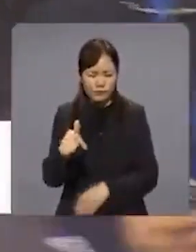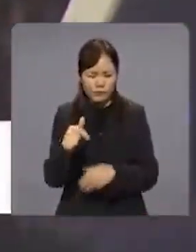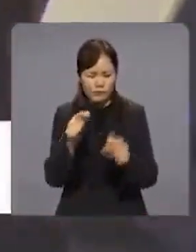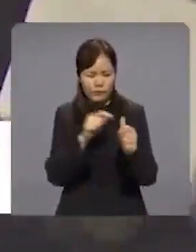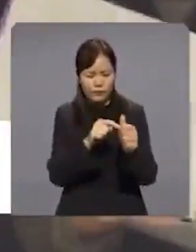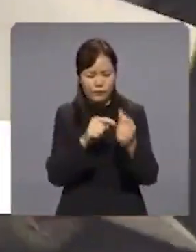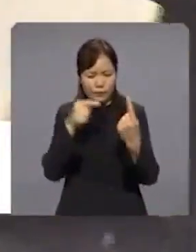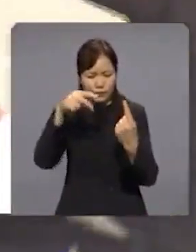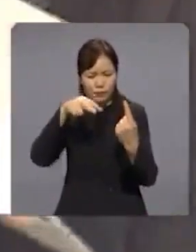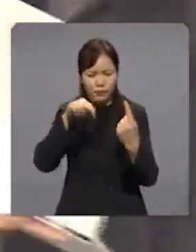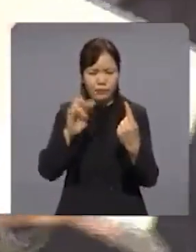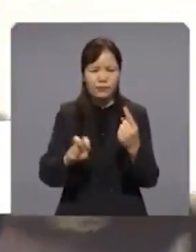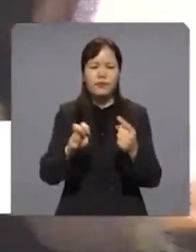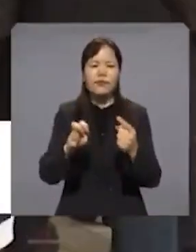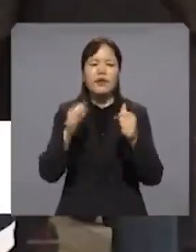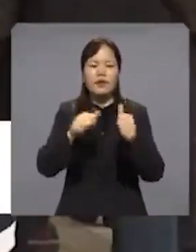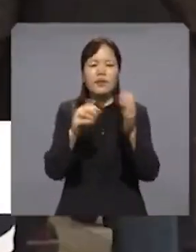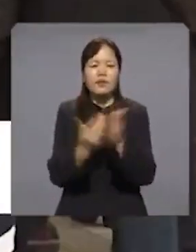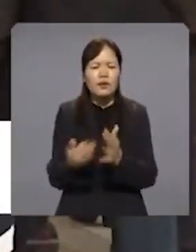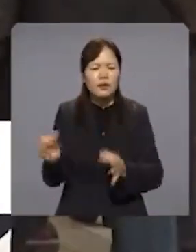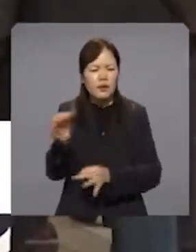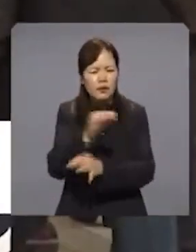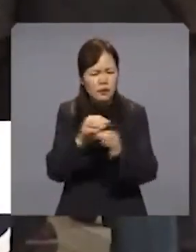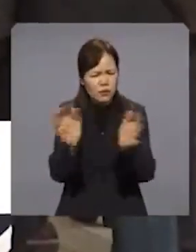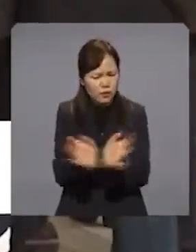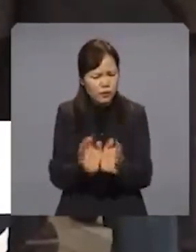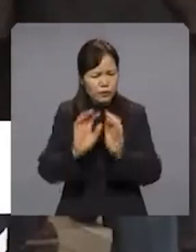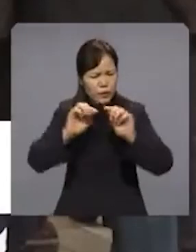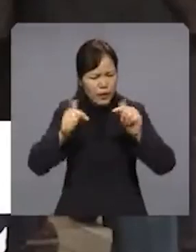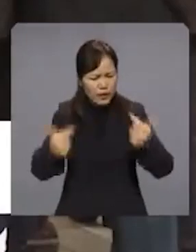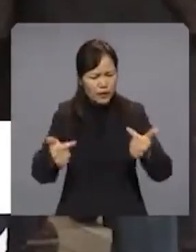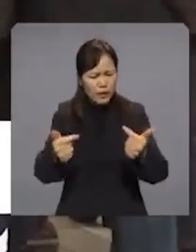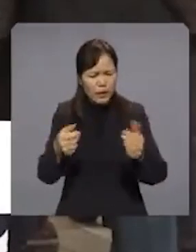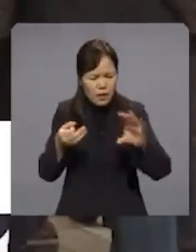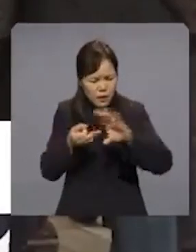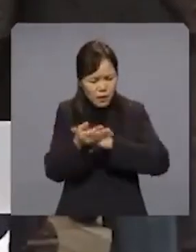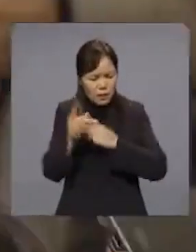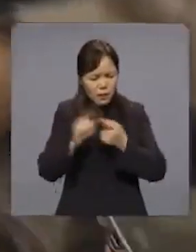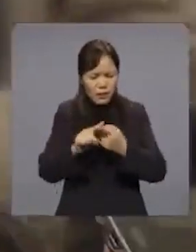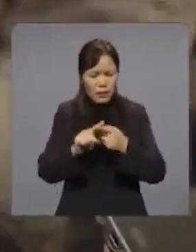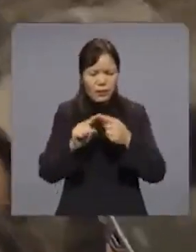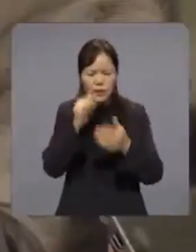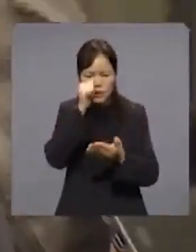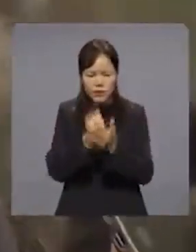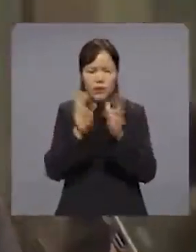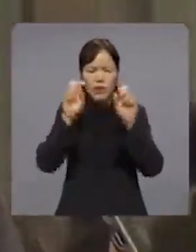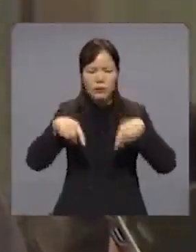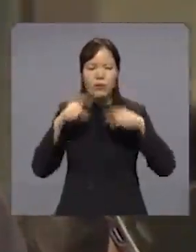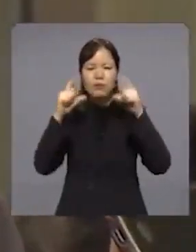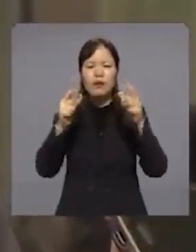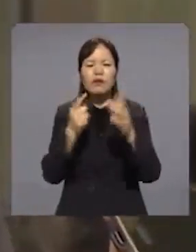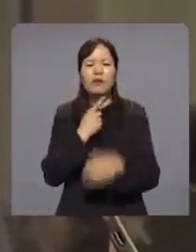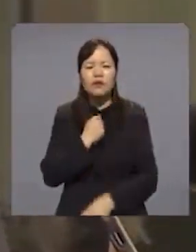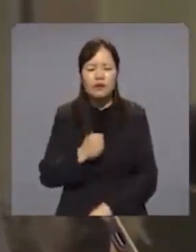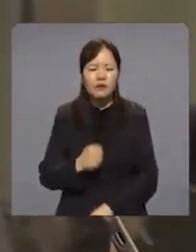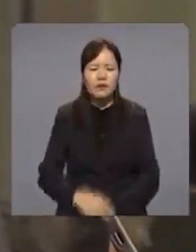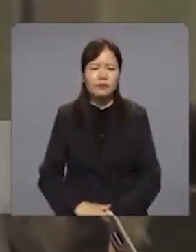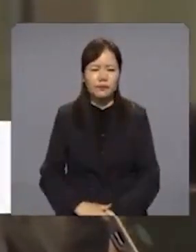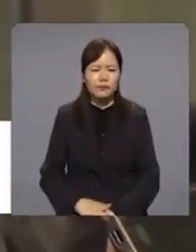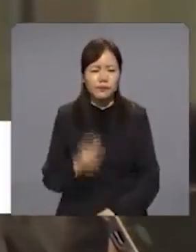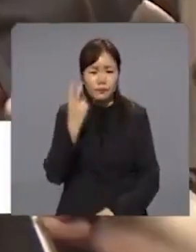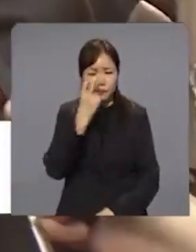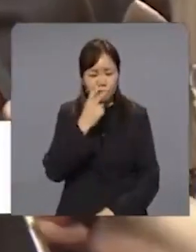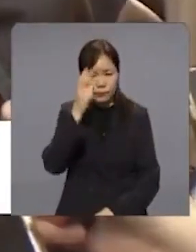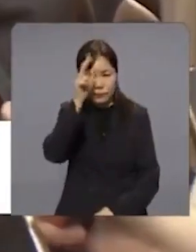재판부는 경제적 공동체로 보기 어렵다며 뇌물 부분을 무죄 판단한 바 있습니다. 검찰 수사 소식에 곽 전